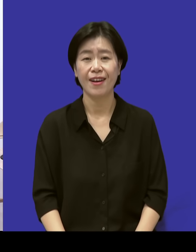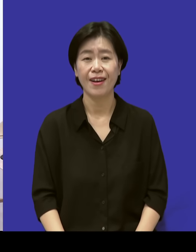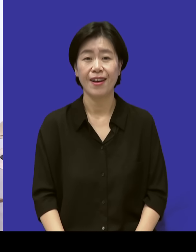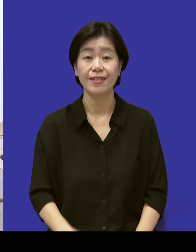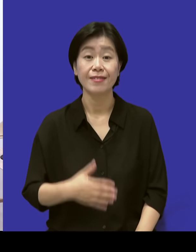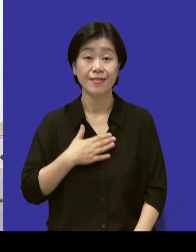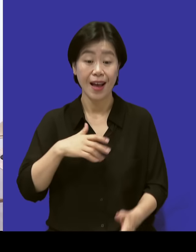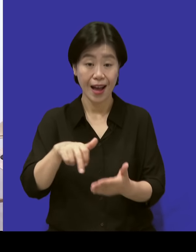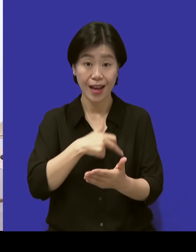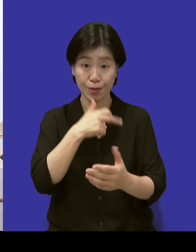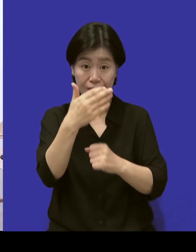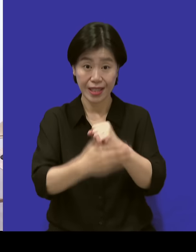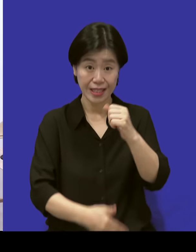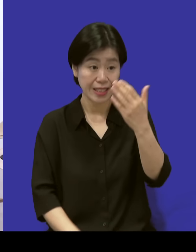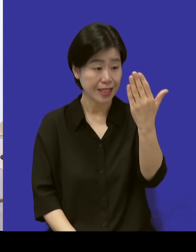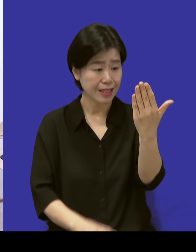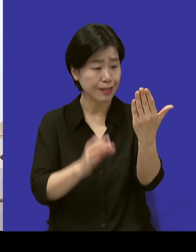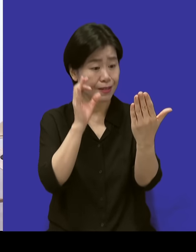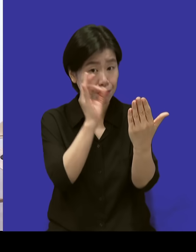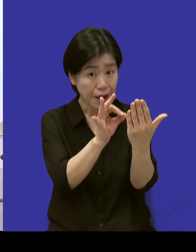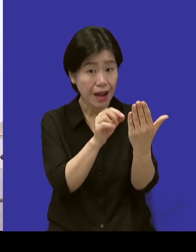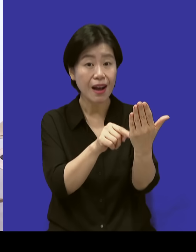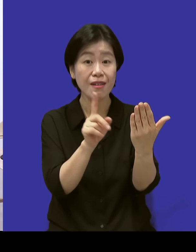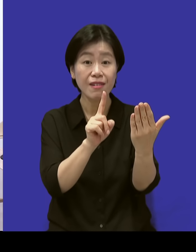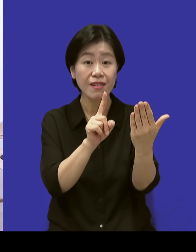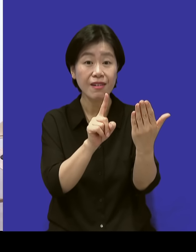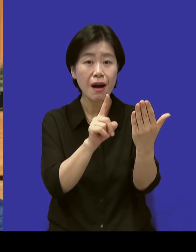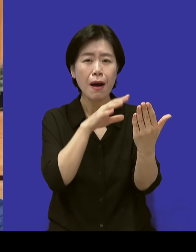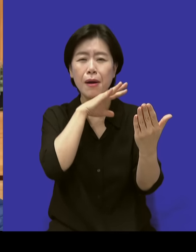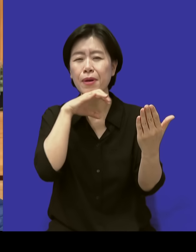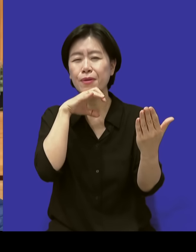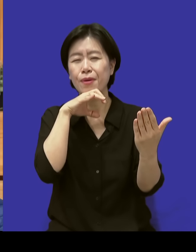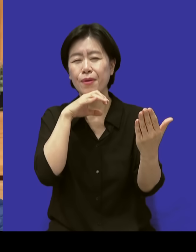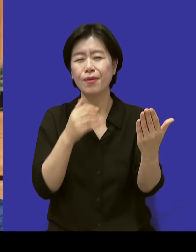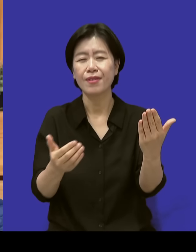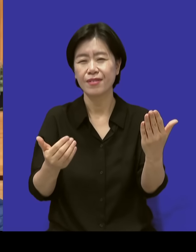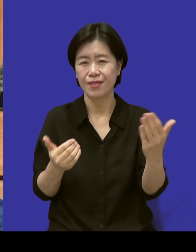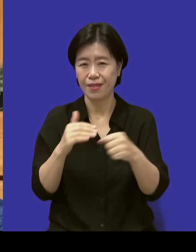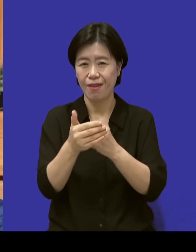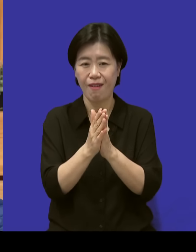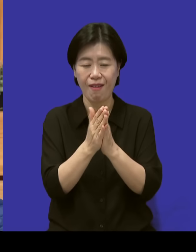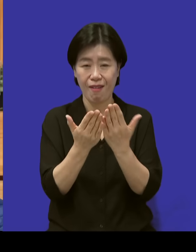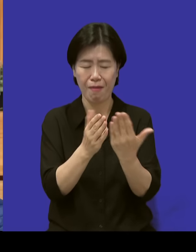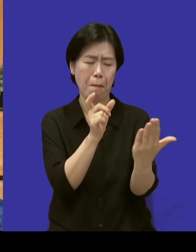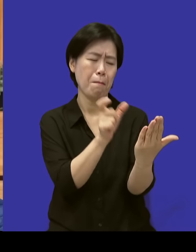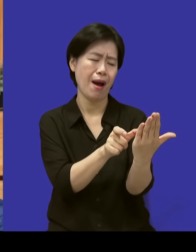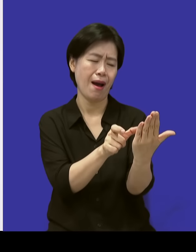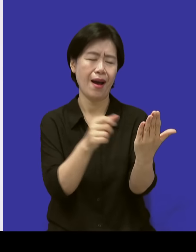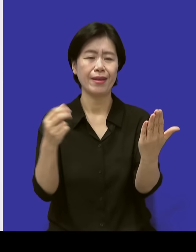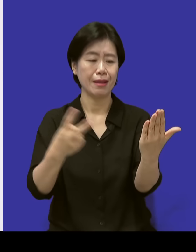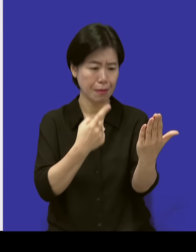네. 베드로전서 5장 6절 말씀이 딱 있는 거예요. 제가 그 프사로 해놨더라고요.